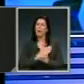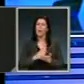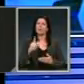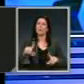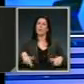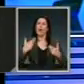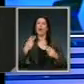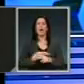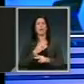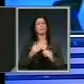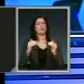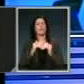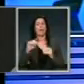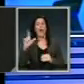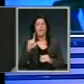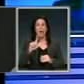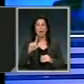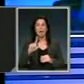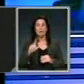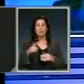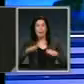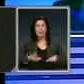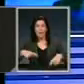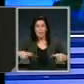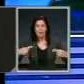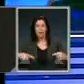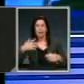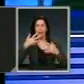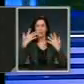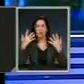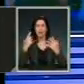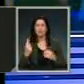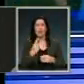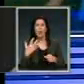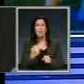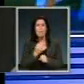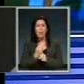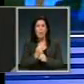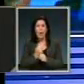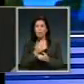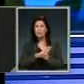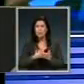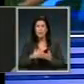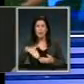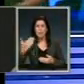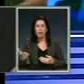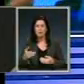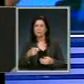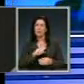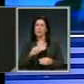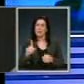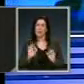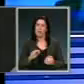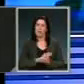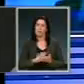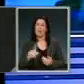אלא שמגובה כיסא הגלגלים מתברר שכל פעולה פשוטה בחוץ היא לא באמת פשוטה. האשמים? אנחנו.